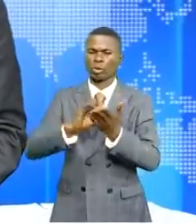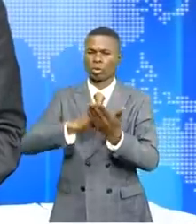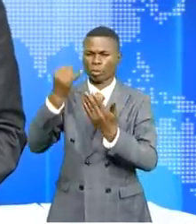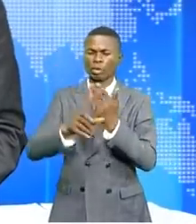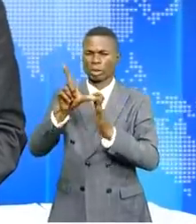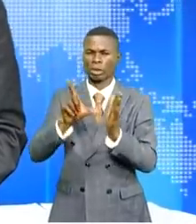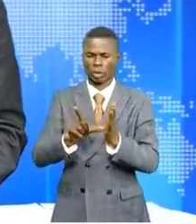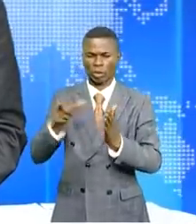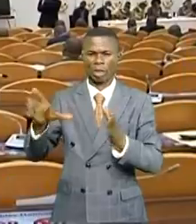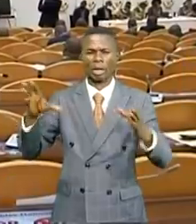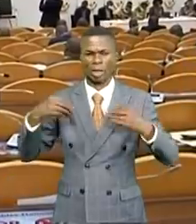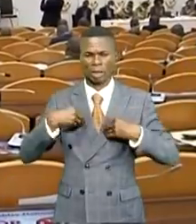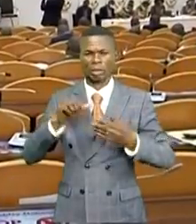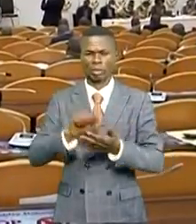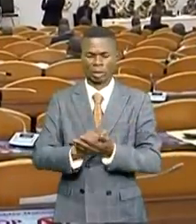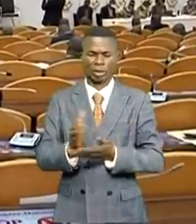loi.